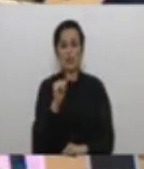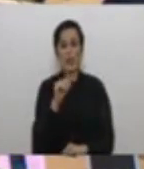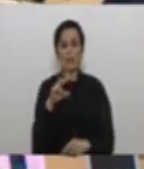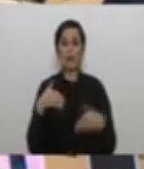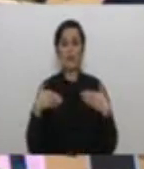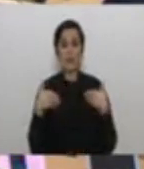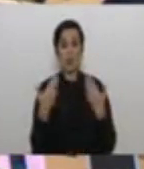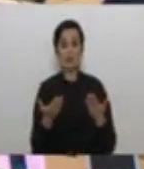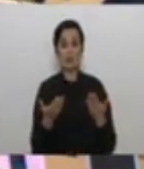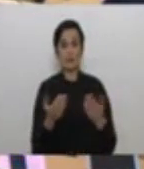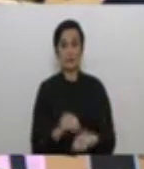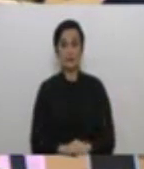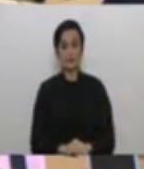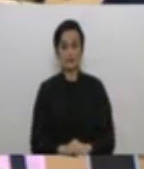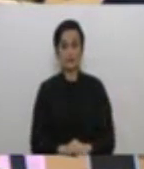მოგესალმებით.